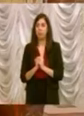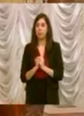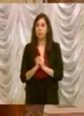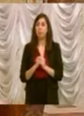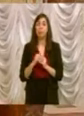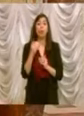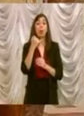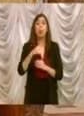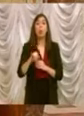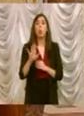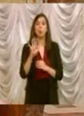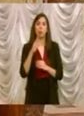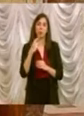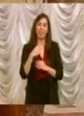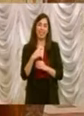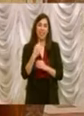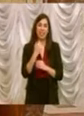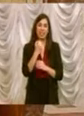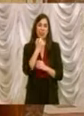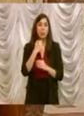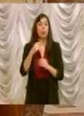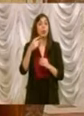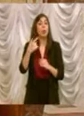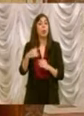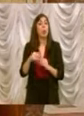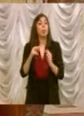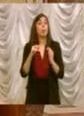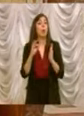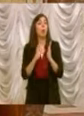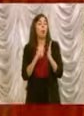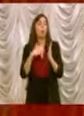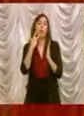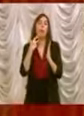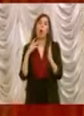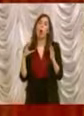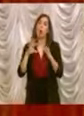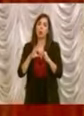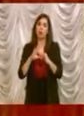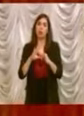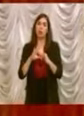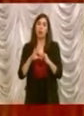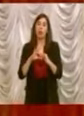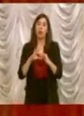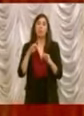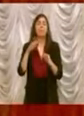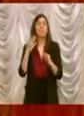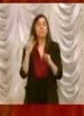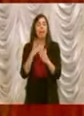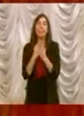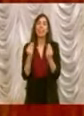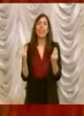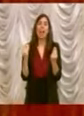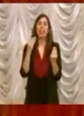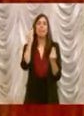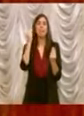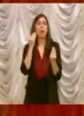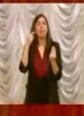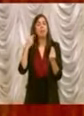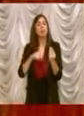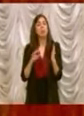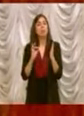Grazie. Un ultimo punto, Presidente, che voglio richiamare e che per molti può essere